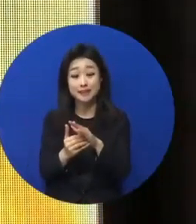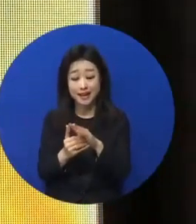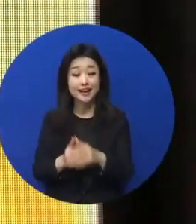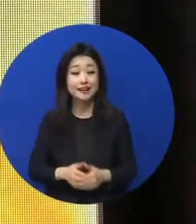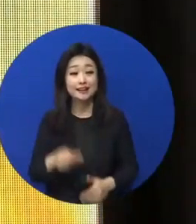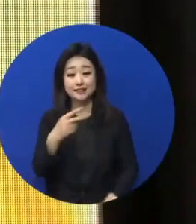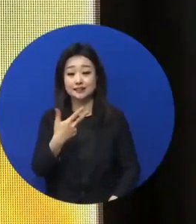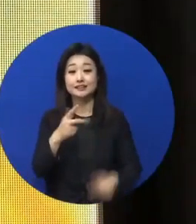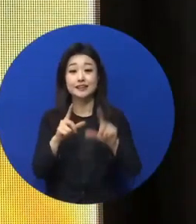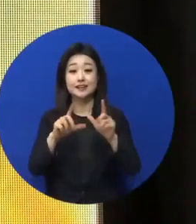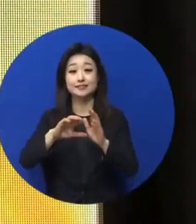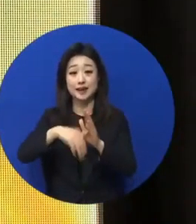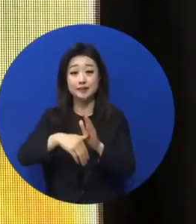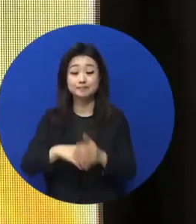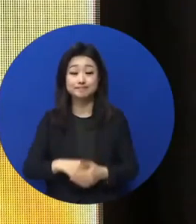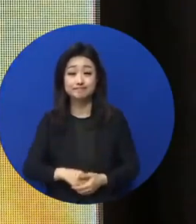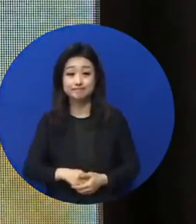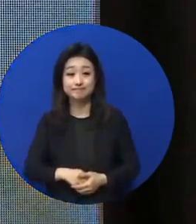2007년